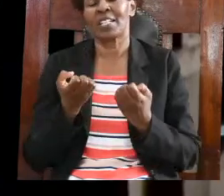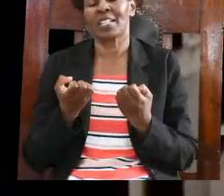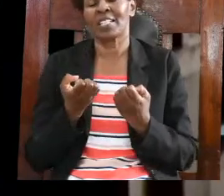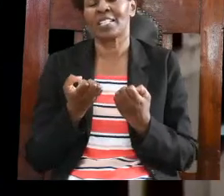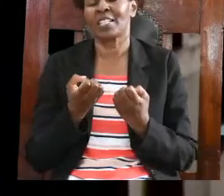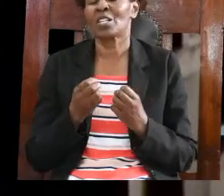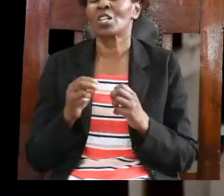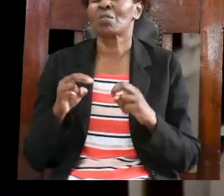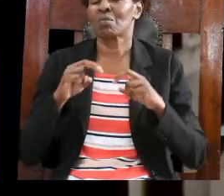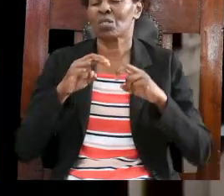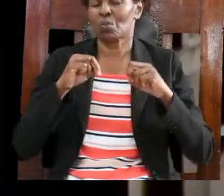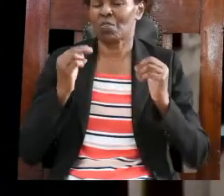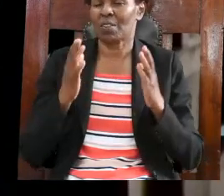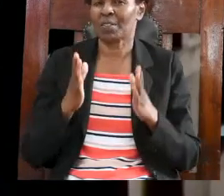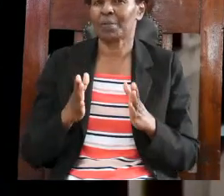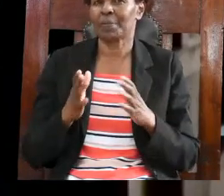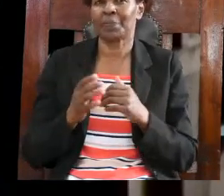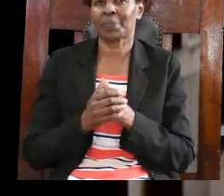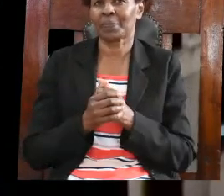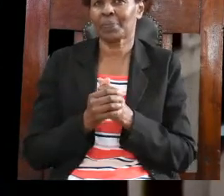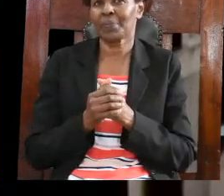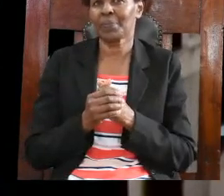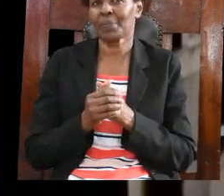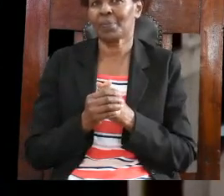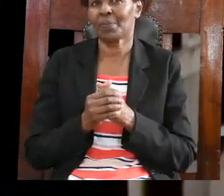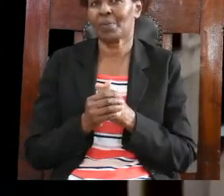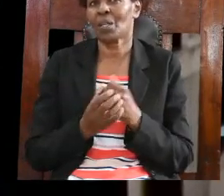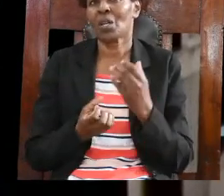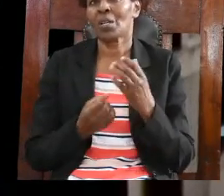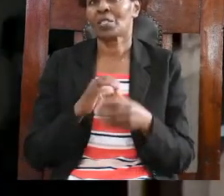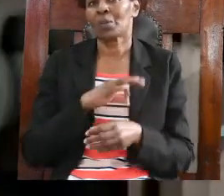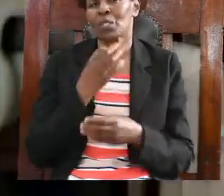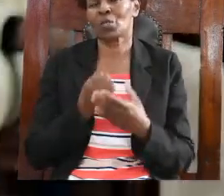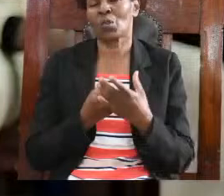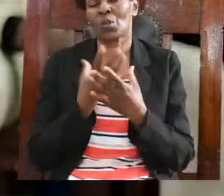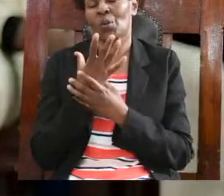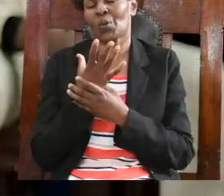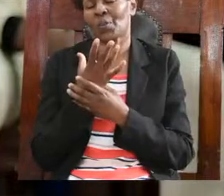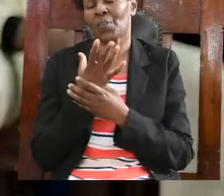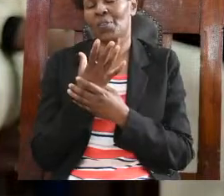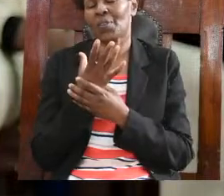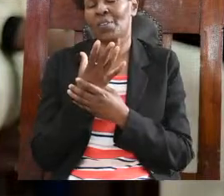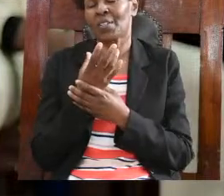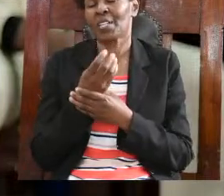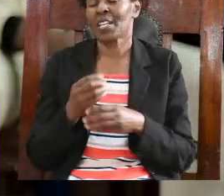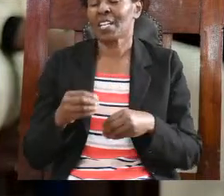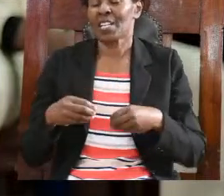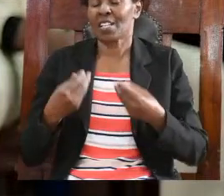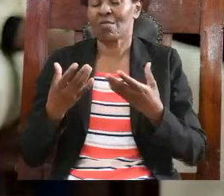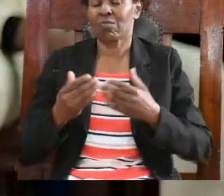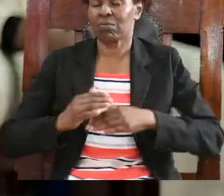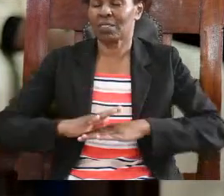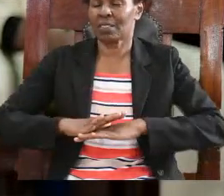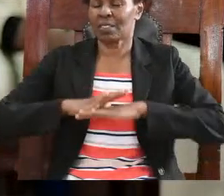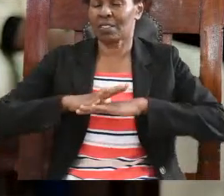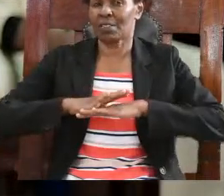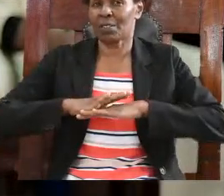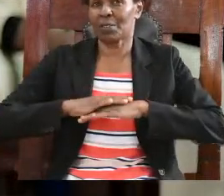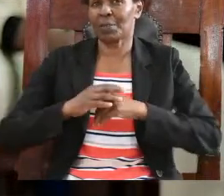usimamizi. Jambo la pili, ukomavu wa kiroho huleta kiasi. Kwa Kiingereza